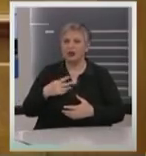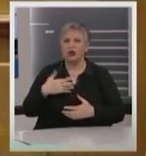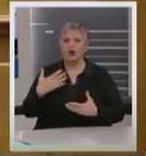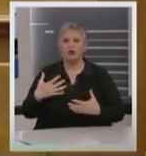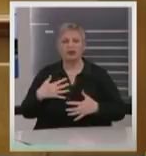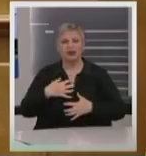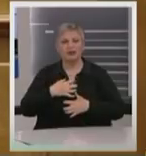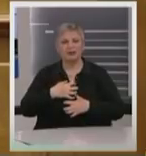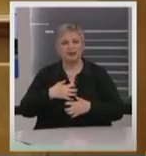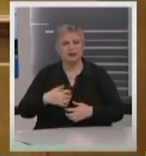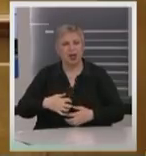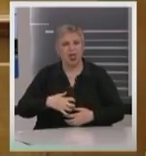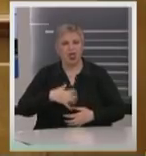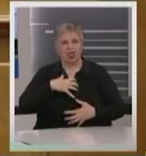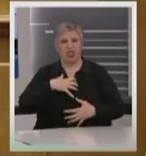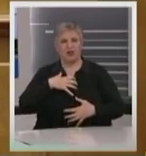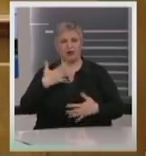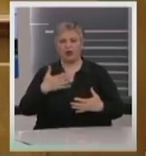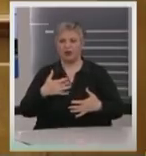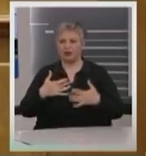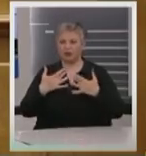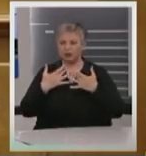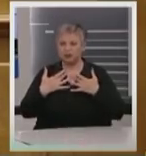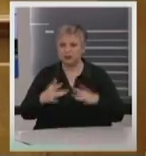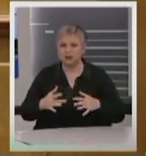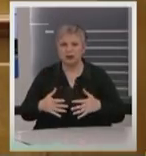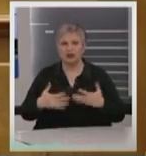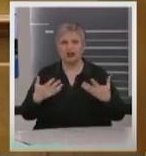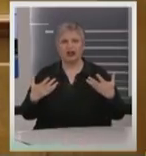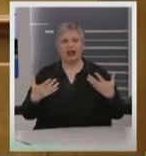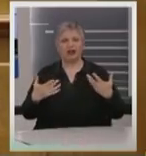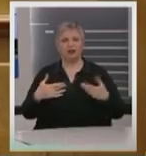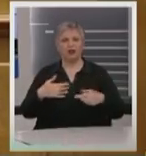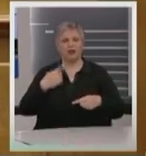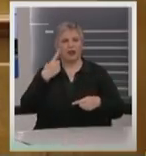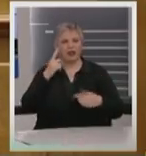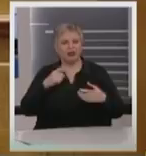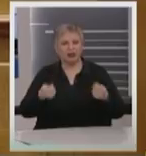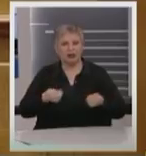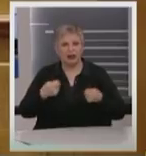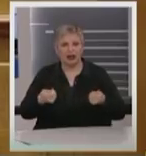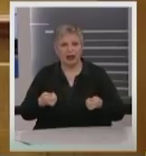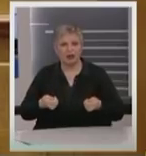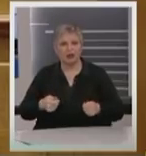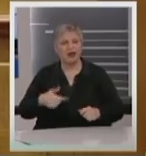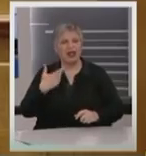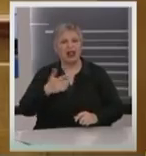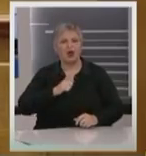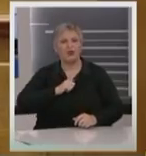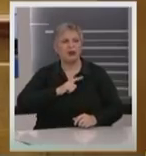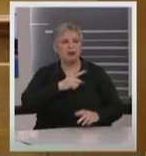θυμού, απεσιοδοξίας και παρέτησης. Από τον κύριο Τσίπρα και από τους υπουργούς του δεν περιμένω τίποτα